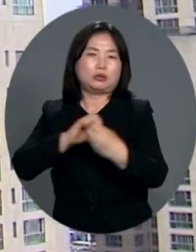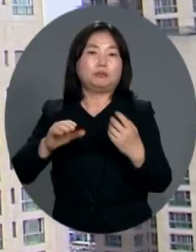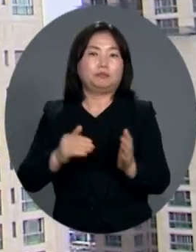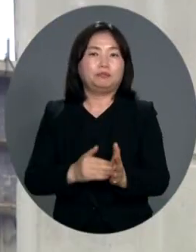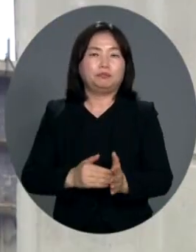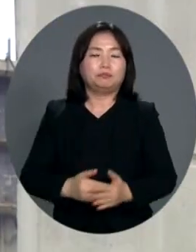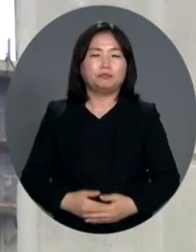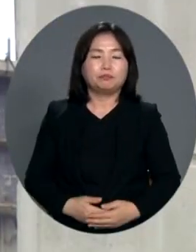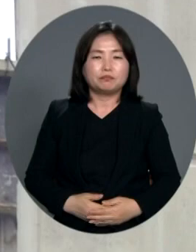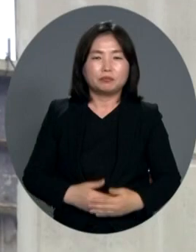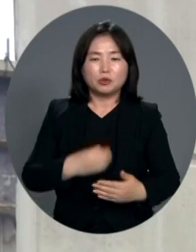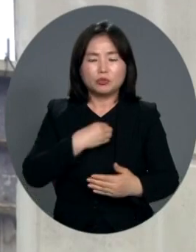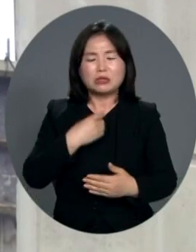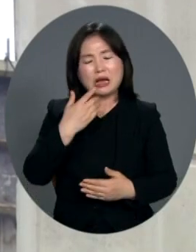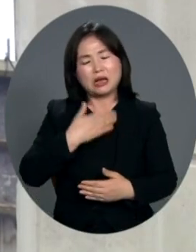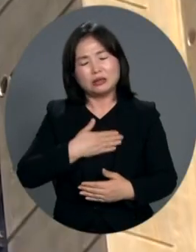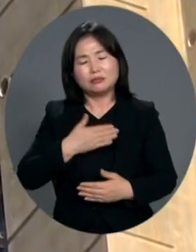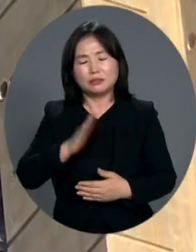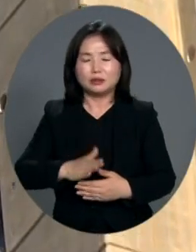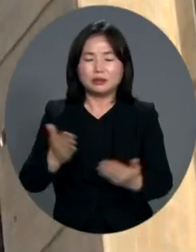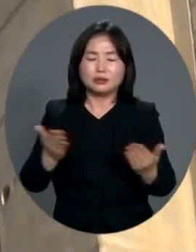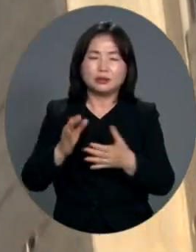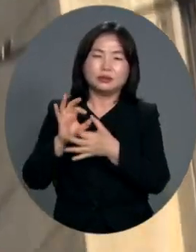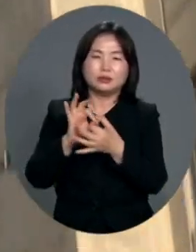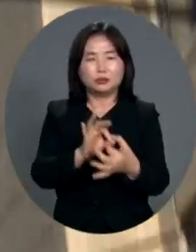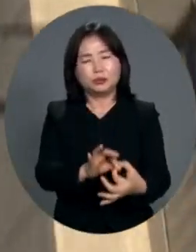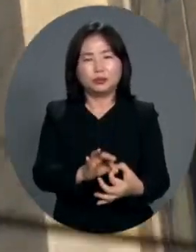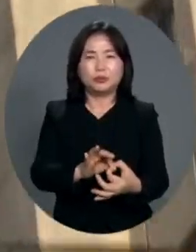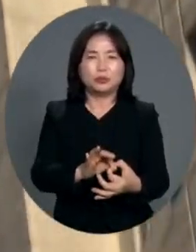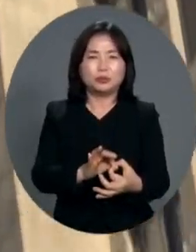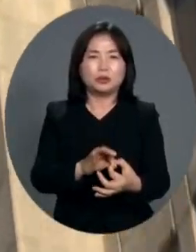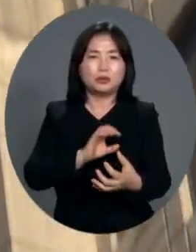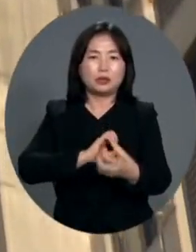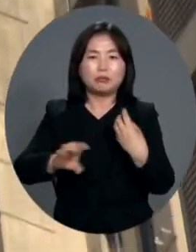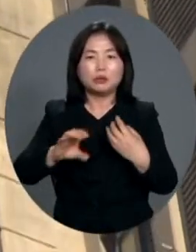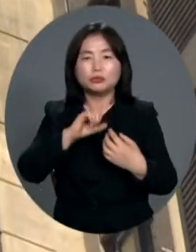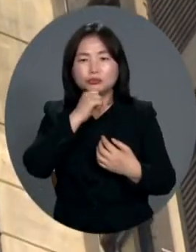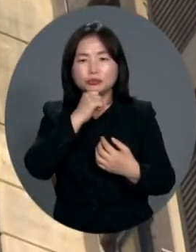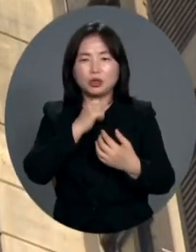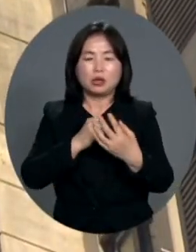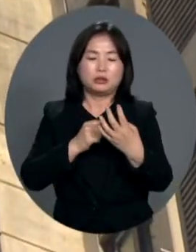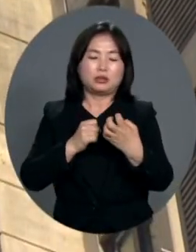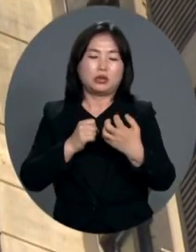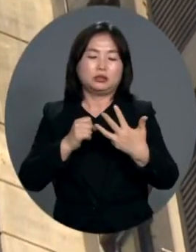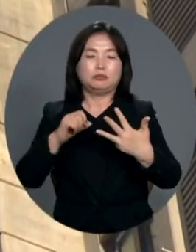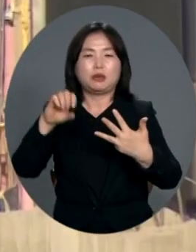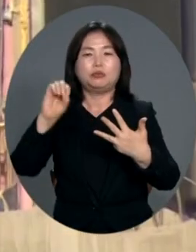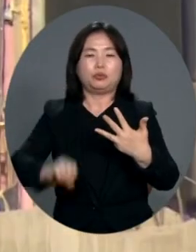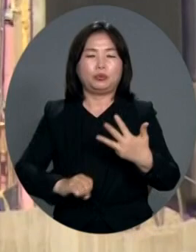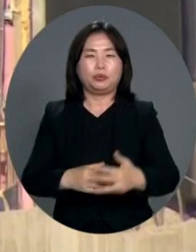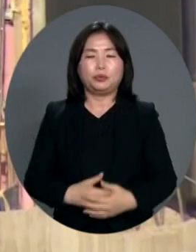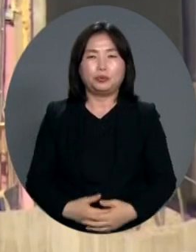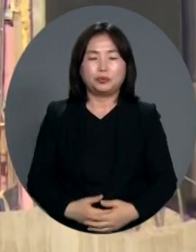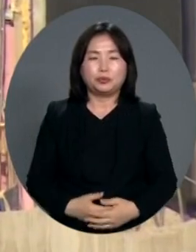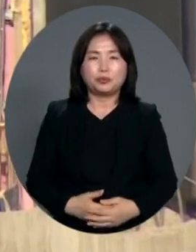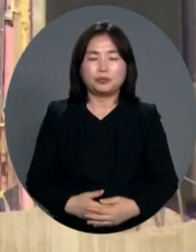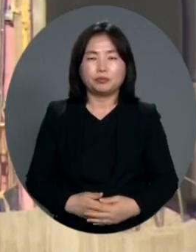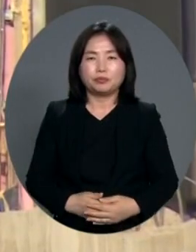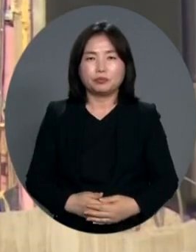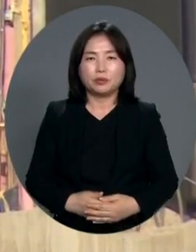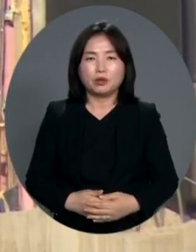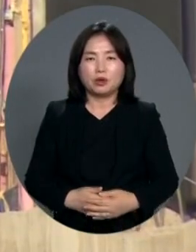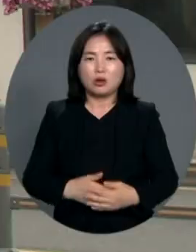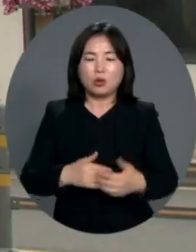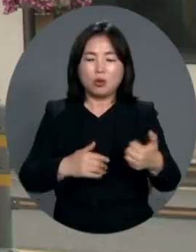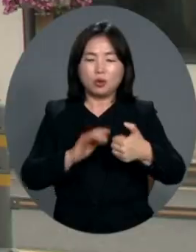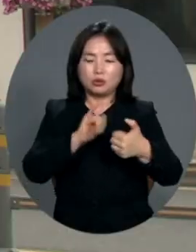답했습니다. 위험한 줄 알면서도 작업을 멈출 수 없었다고 답한 비율이 48%나 됐습니다.